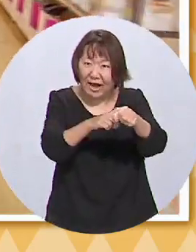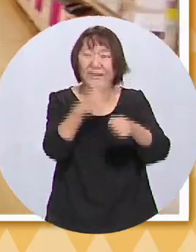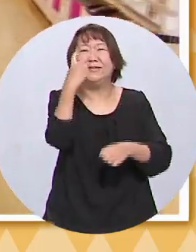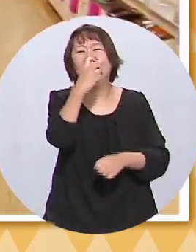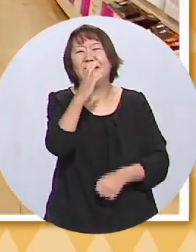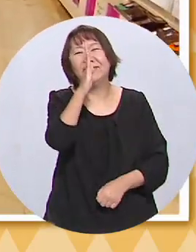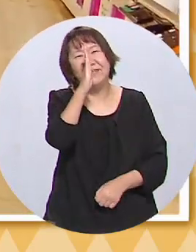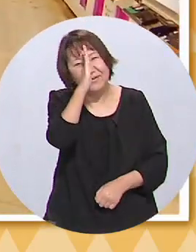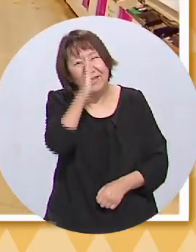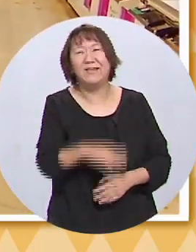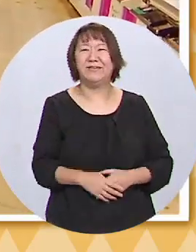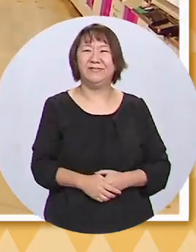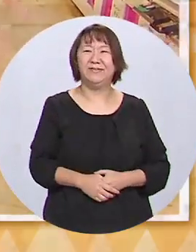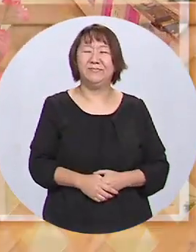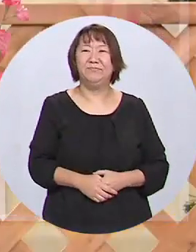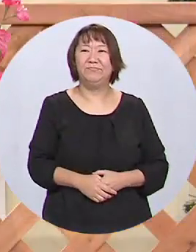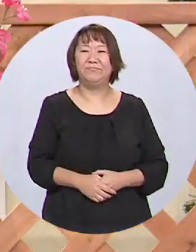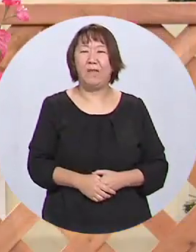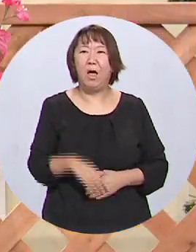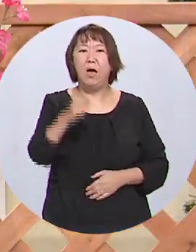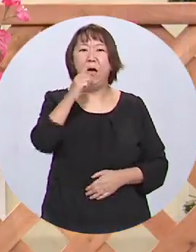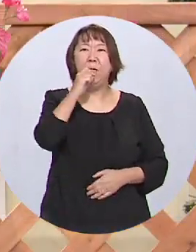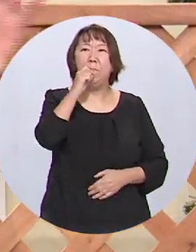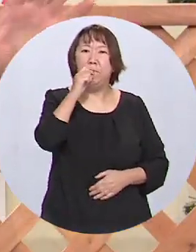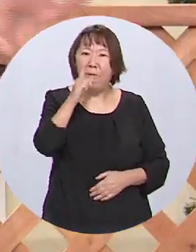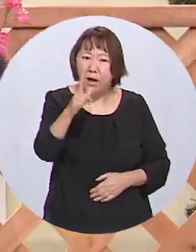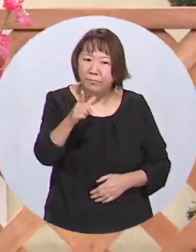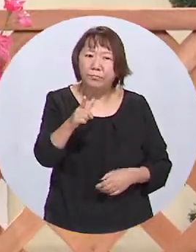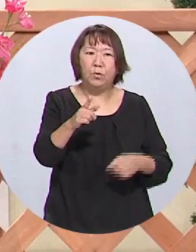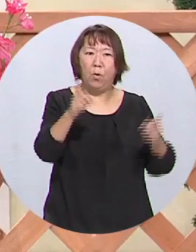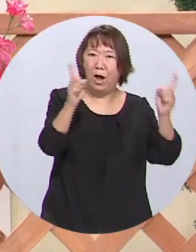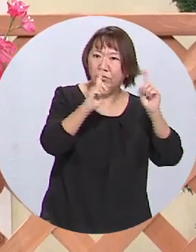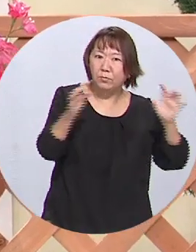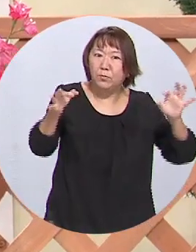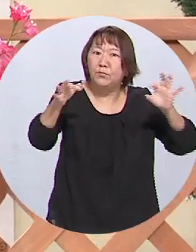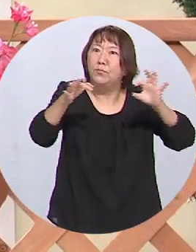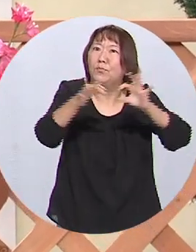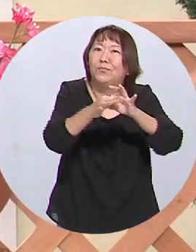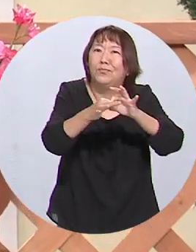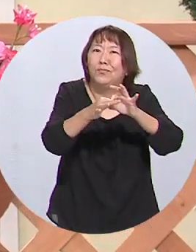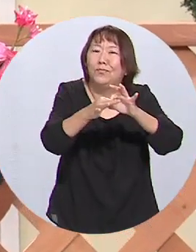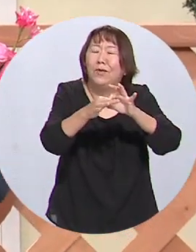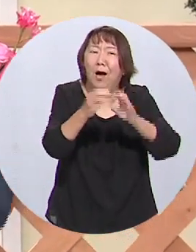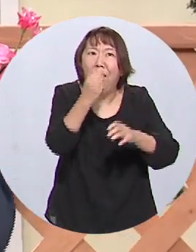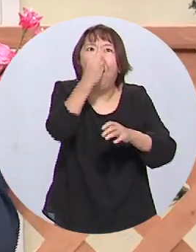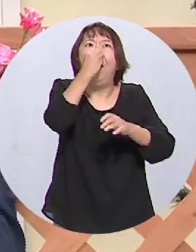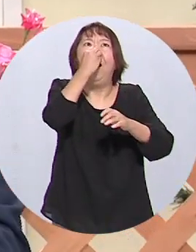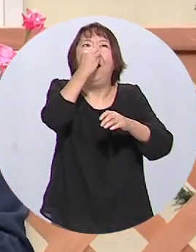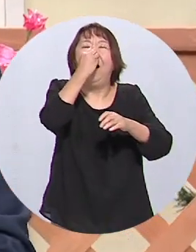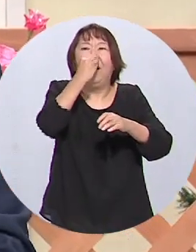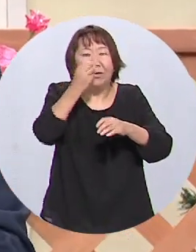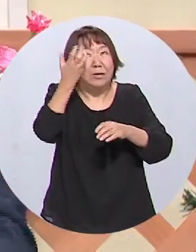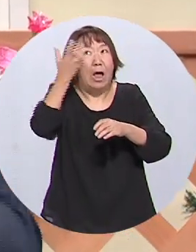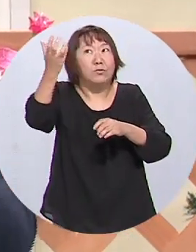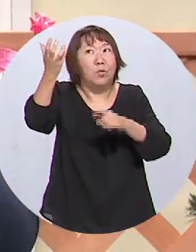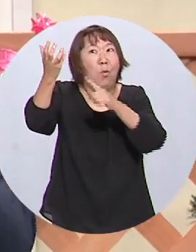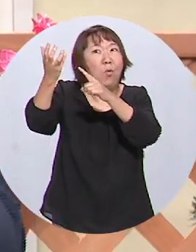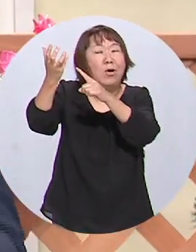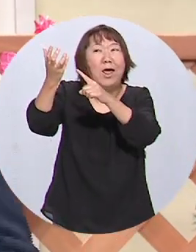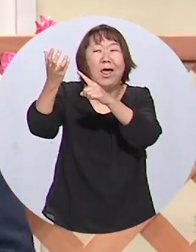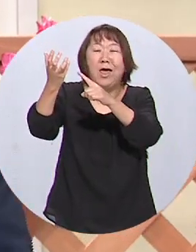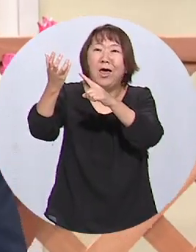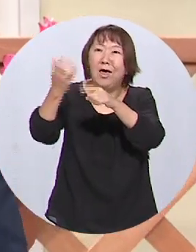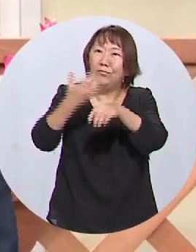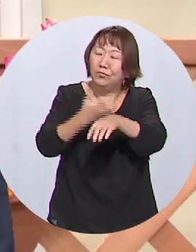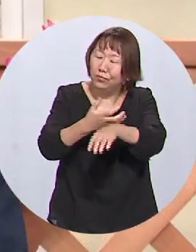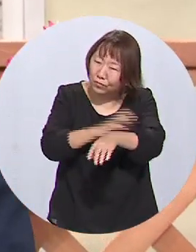ください。 本当にこのパンとエンターテインメントを融合させた発想がね、すごいですよね。本当にその発